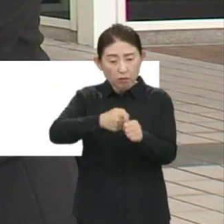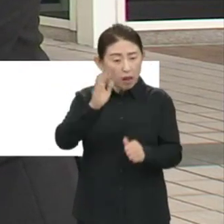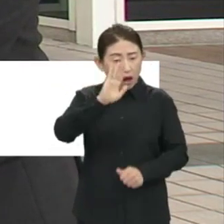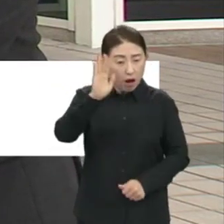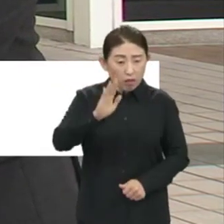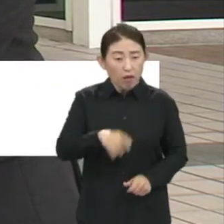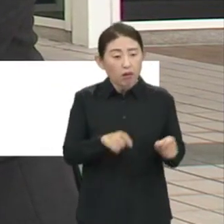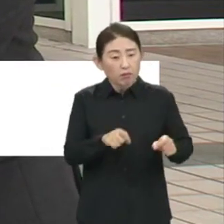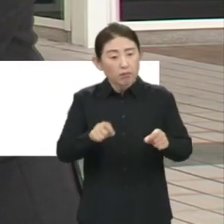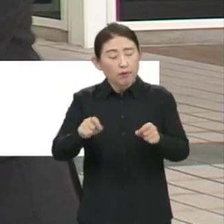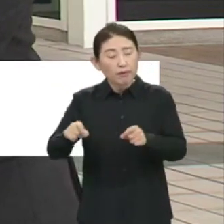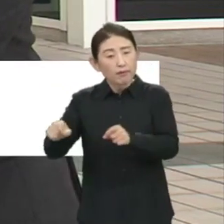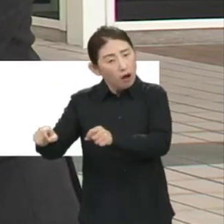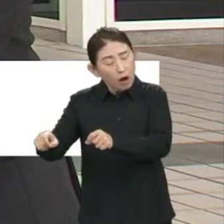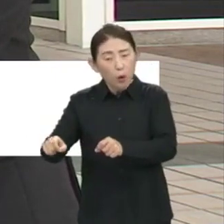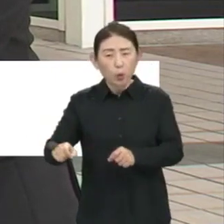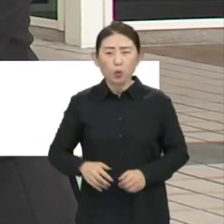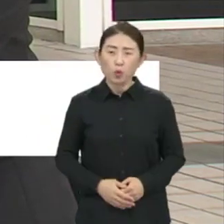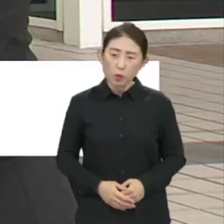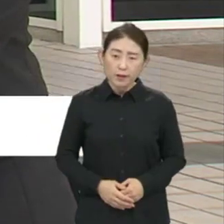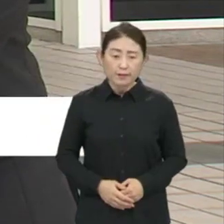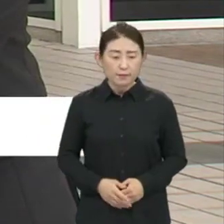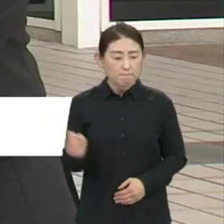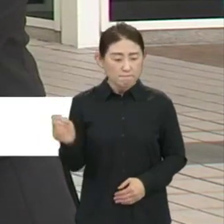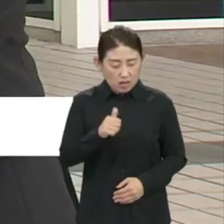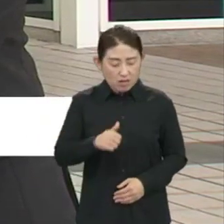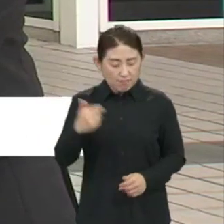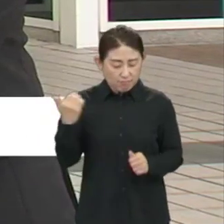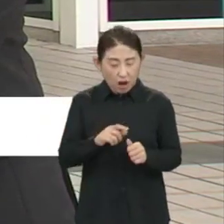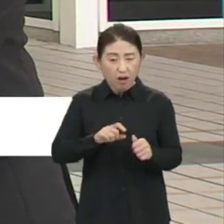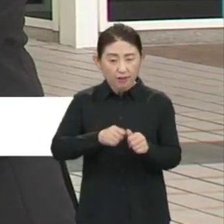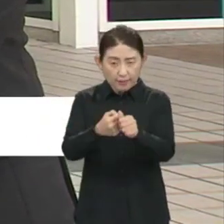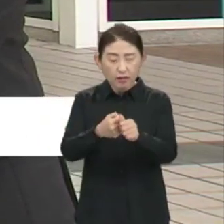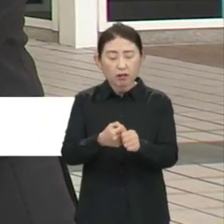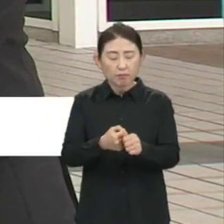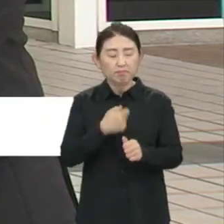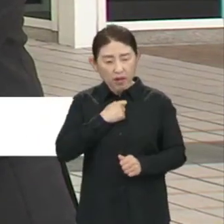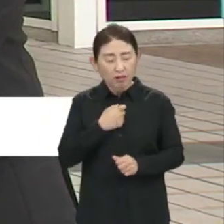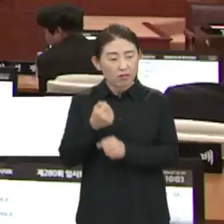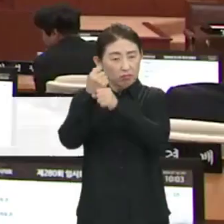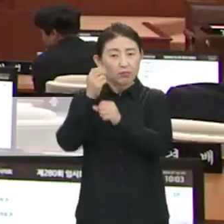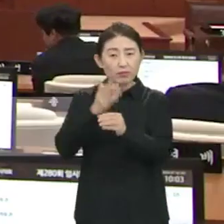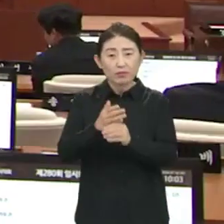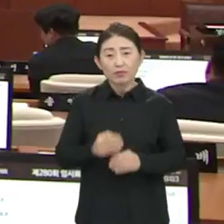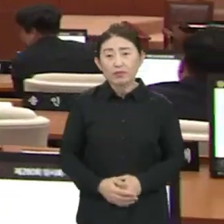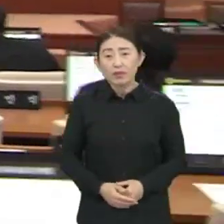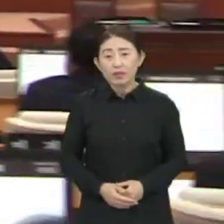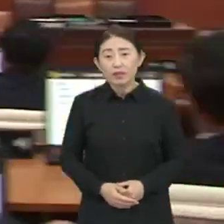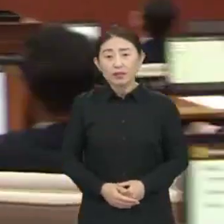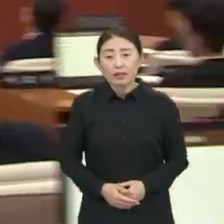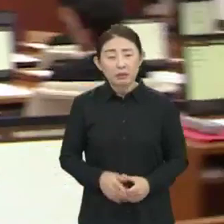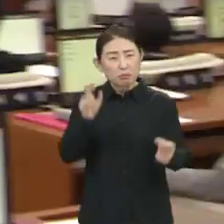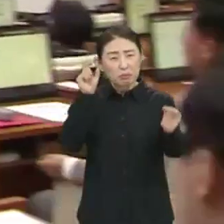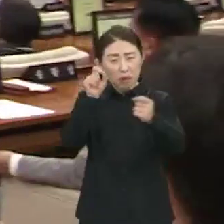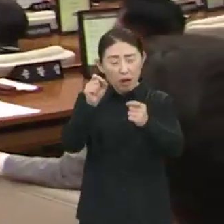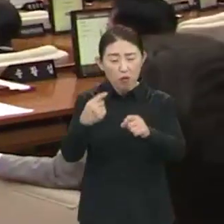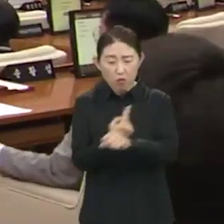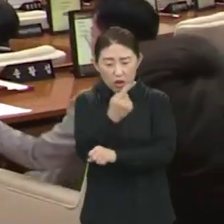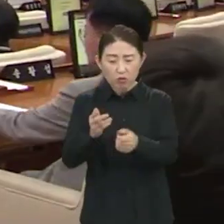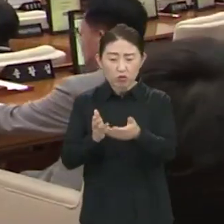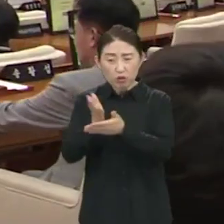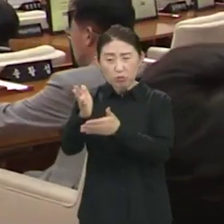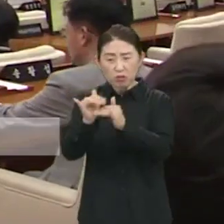하지 않고 있는 점에 대해서 징계에 대해서 빠른 촉구를 위해서 이렇게 1인 시위를 진행하고 있습니다. 조만간